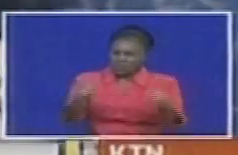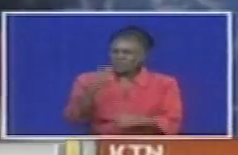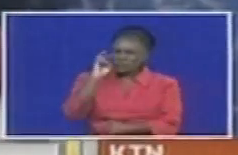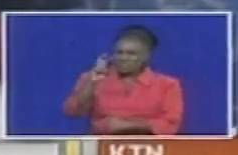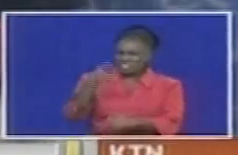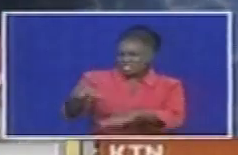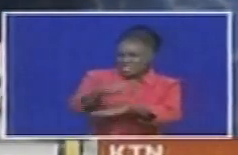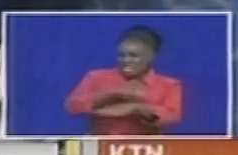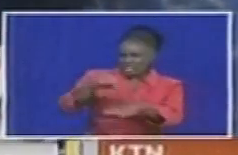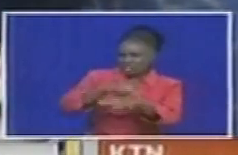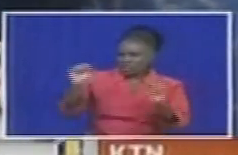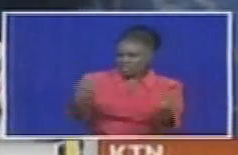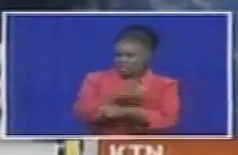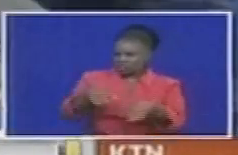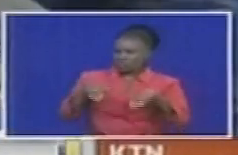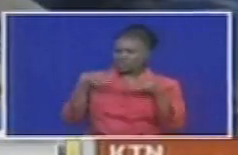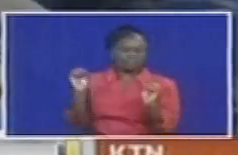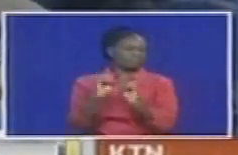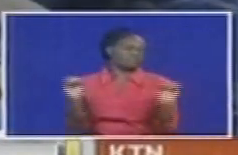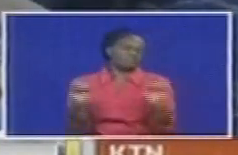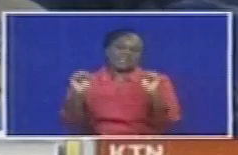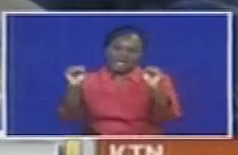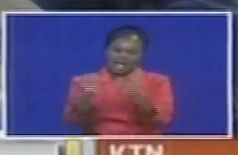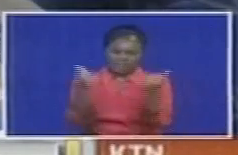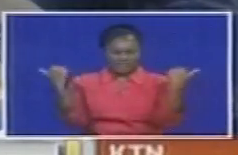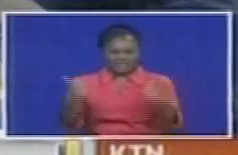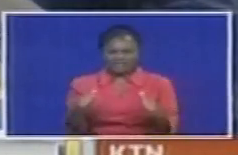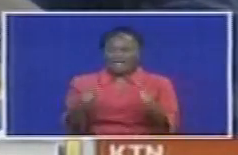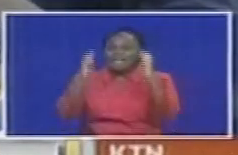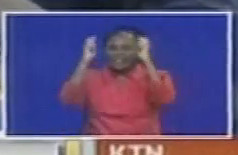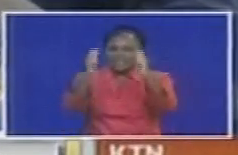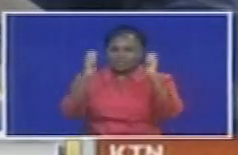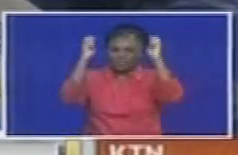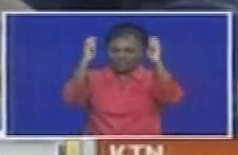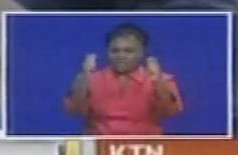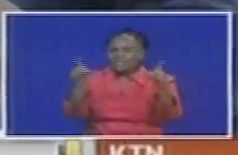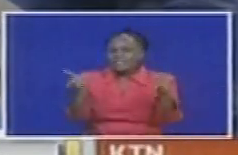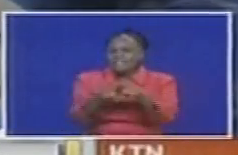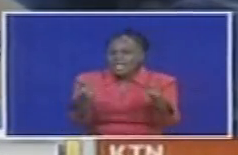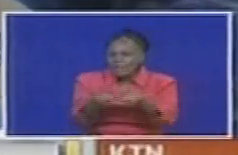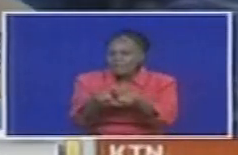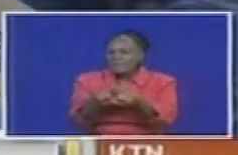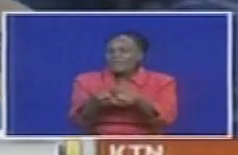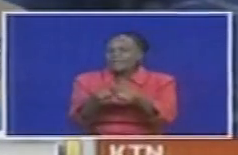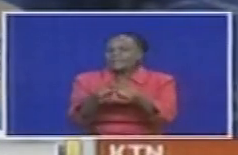hivi tukiona. Hakuna kitu kama hiyo. This demonstration, according to the